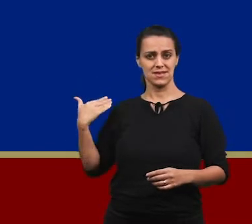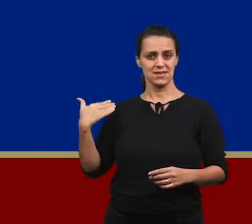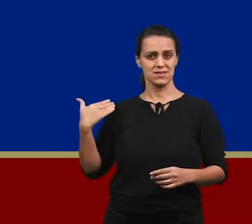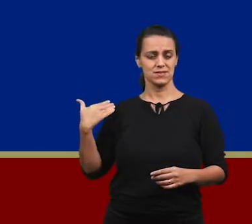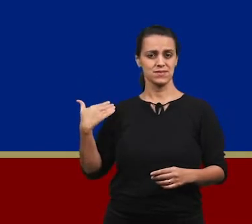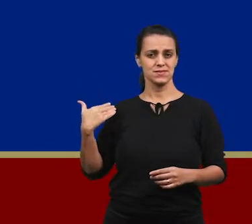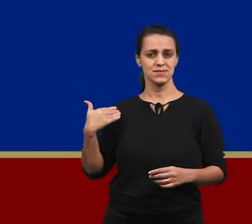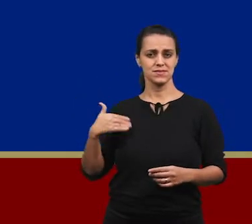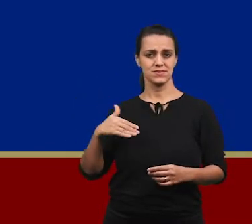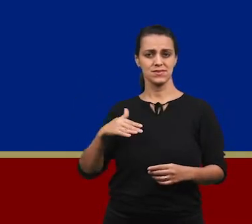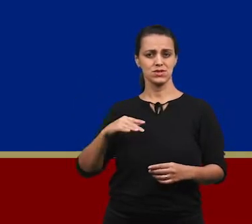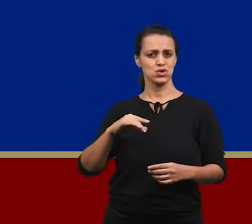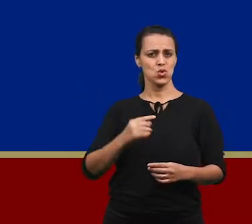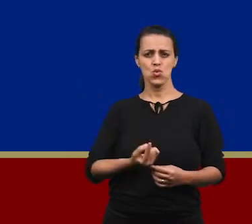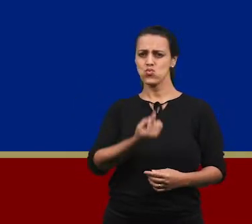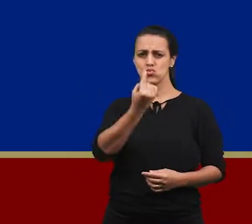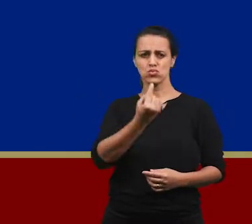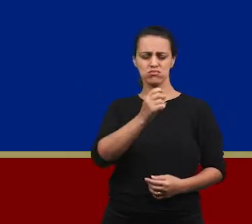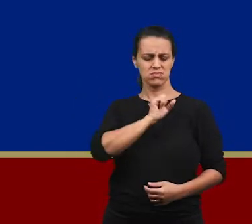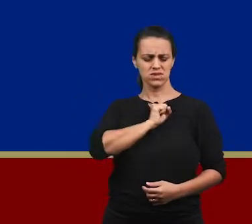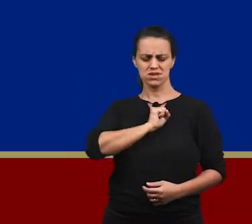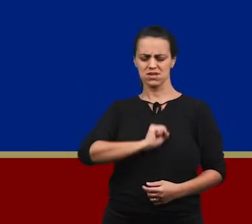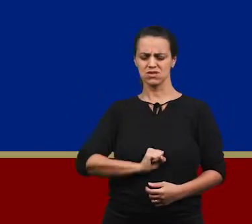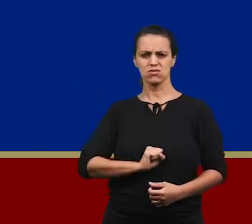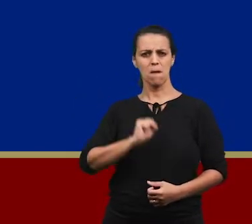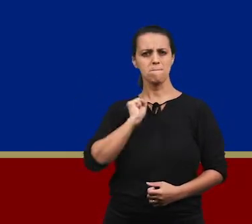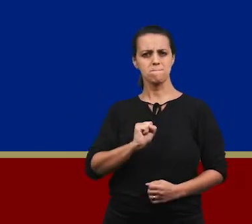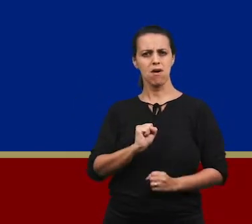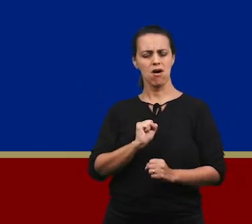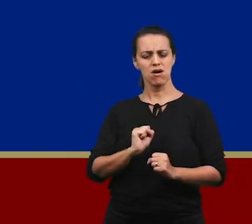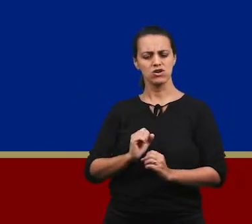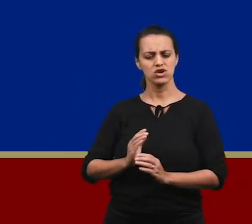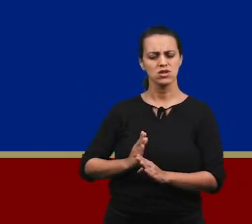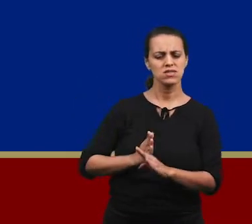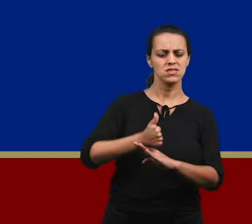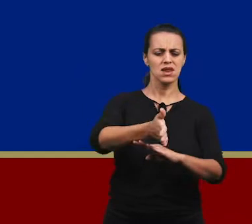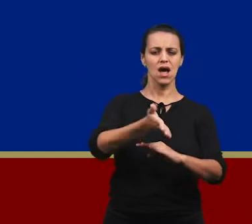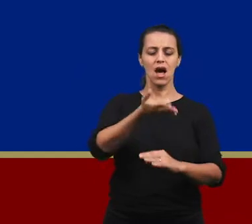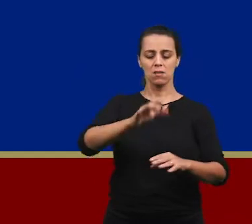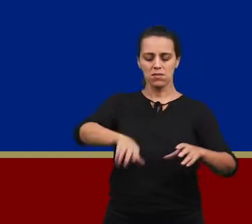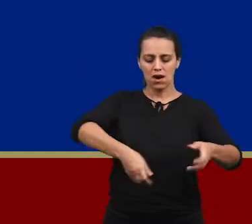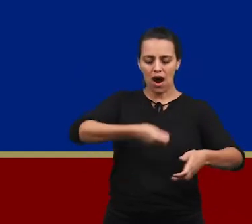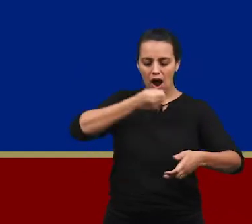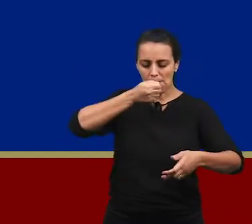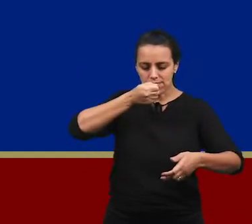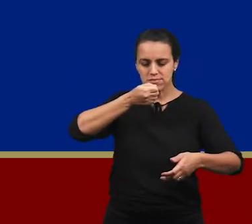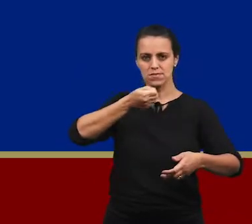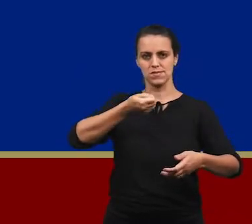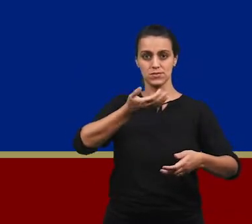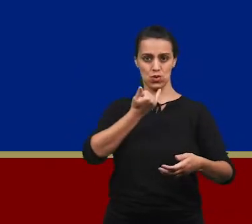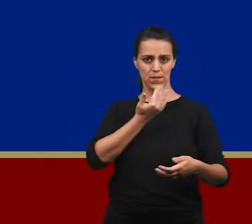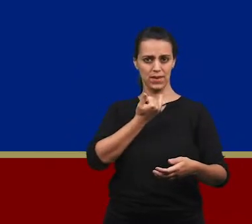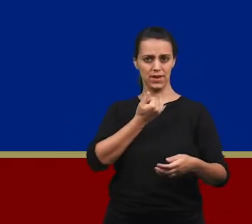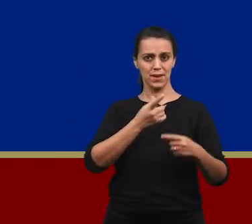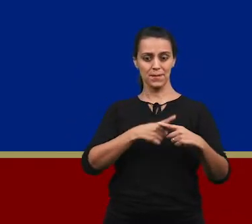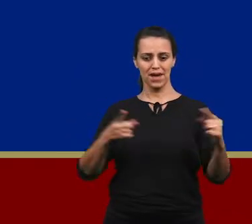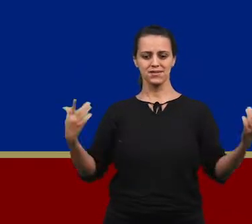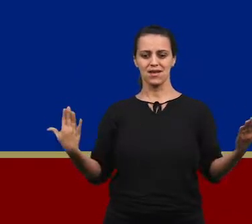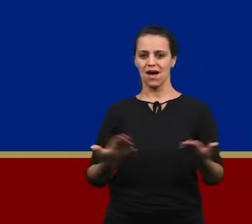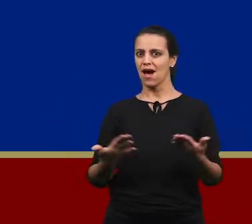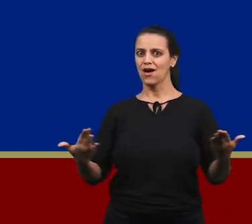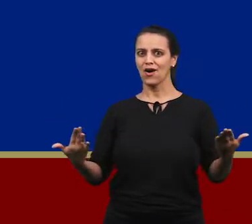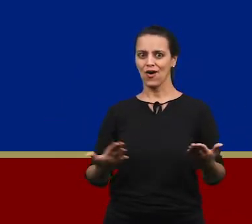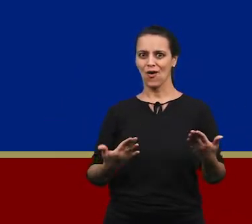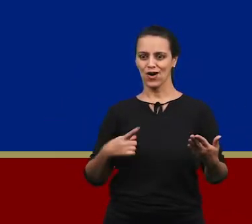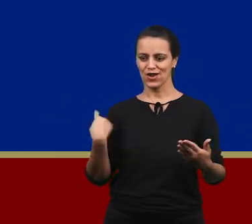прошлом лишь священники могли входить и есть этот хлеб, но теперь